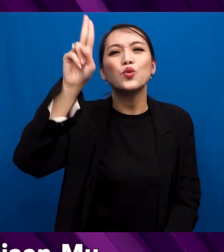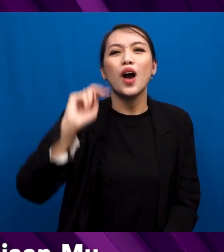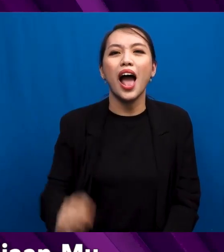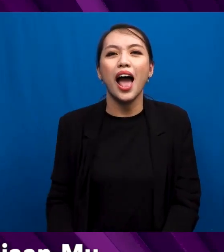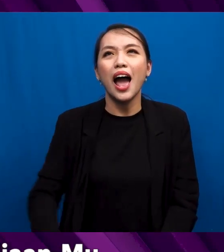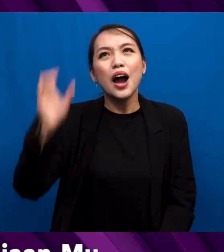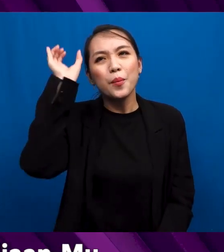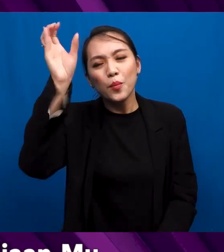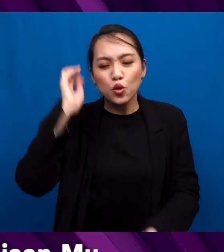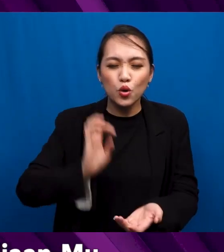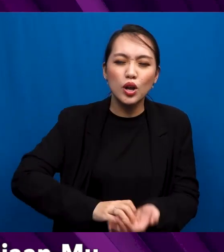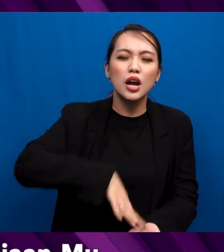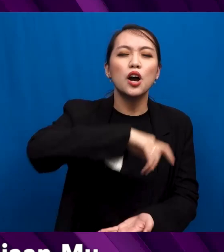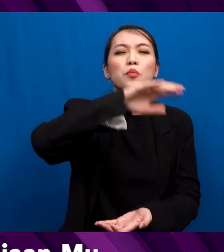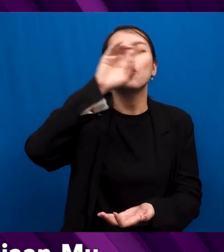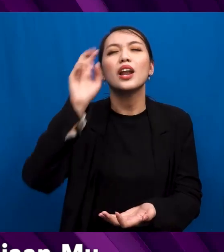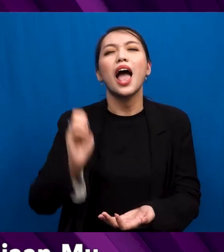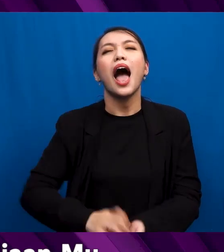Pakailah Tuhan bagi